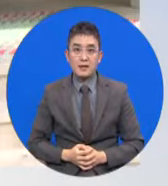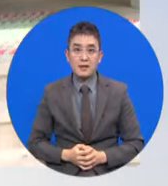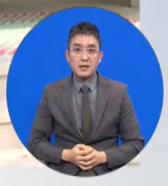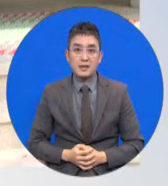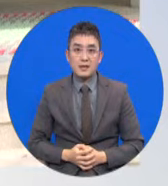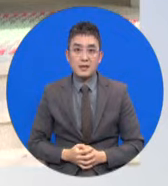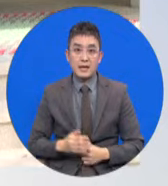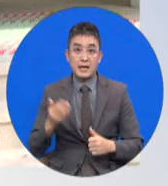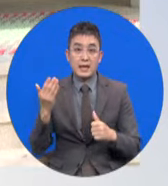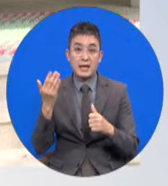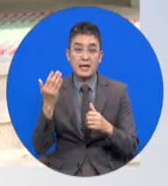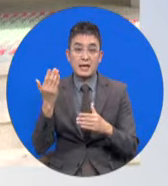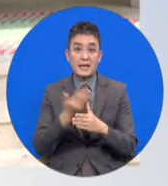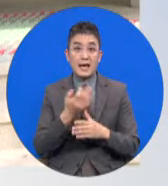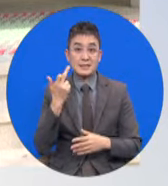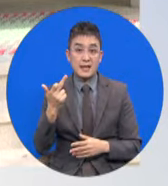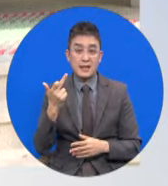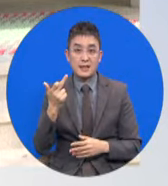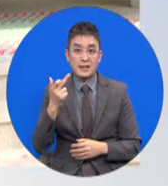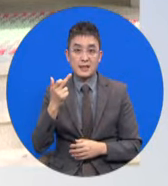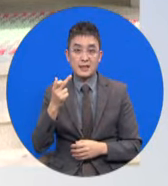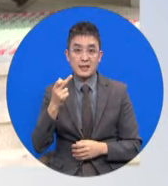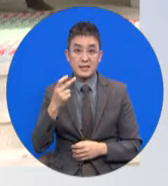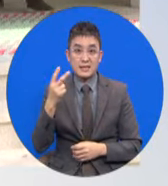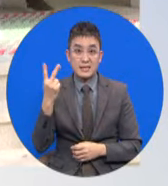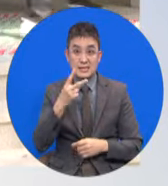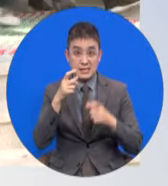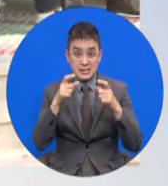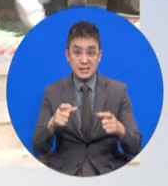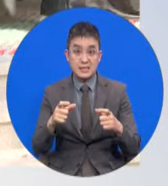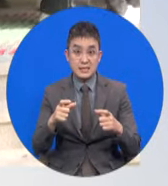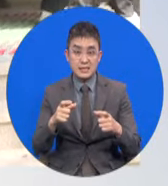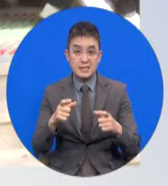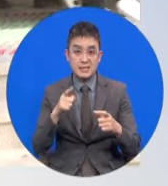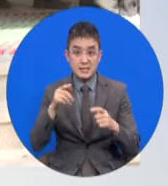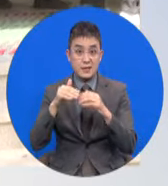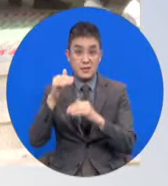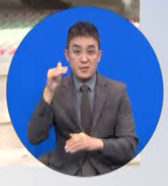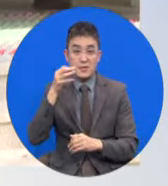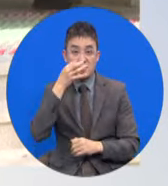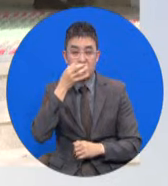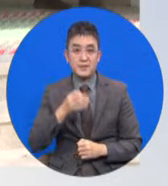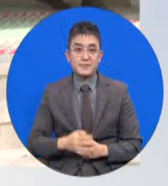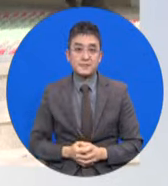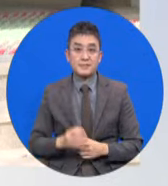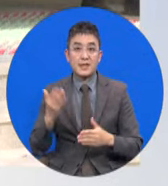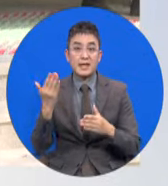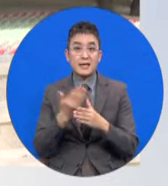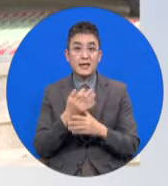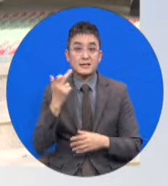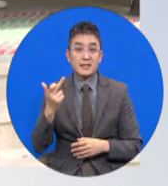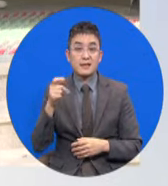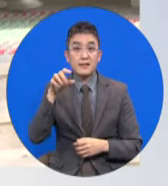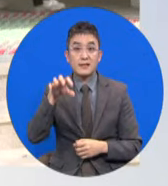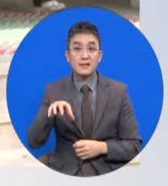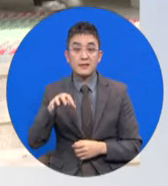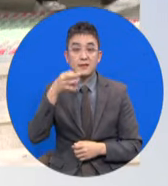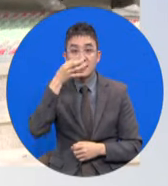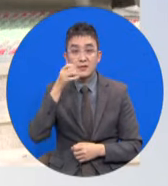양산 을로 가보겠습니다. 홍진우 기자가 나가 있습니다. 홍 기자, 양산을 상황 어떻습니까?